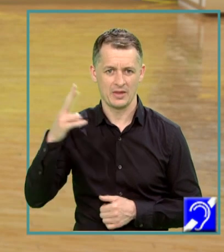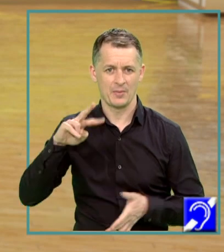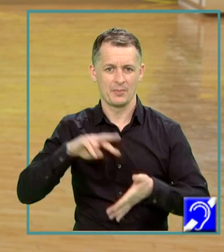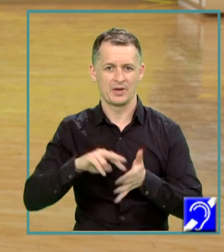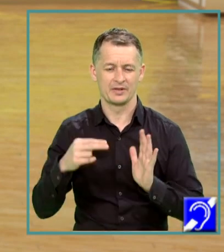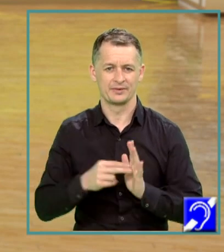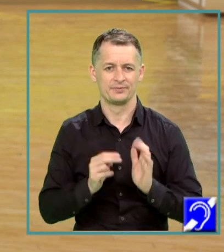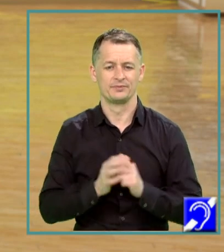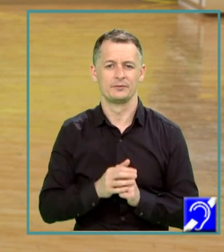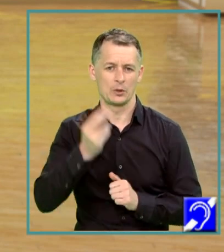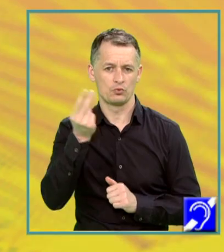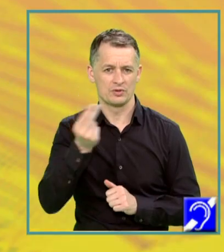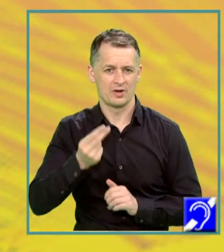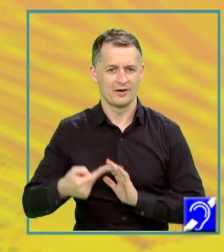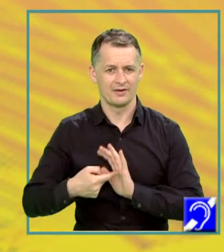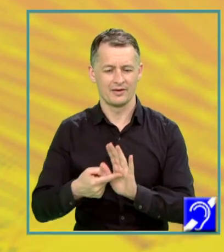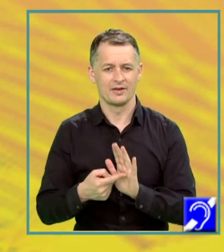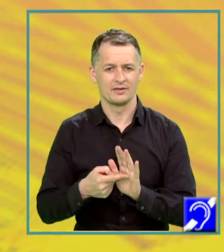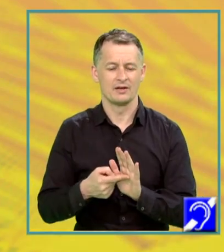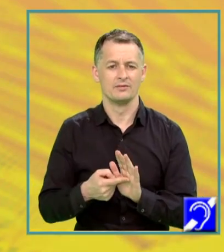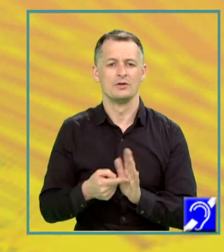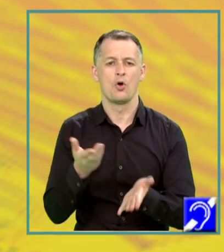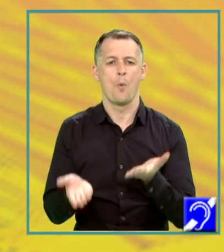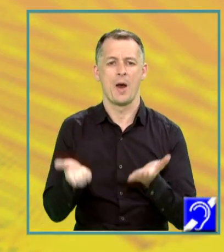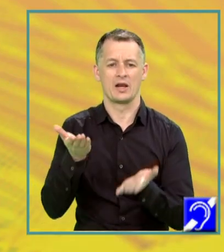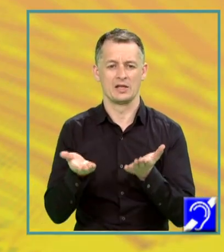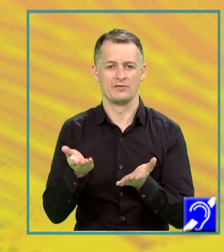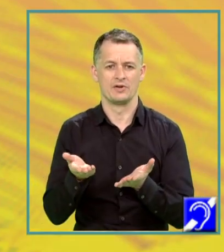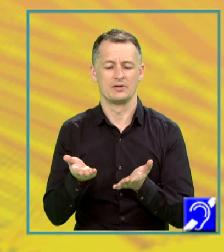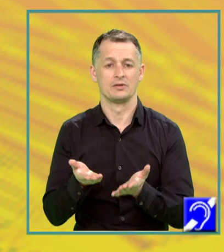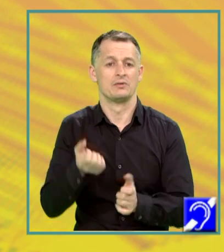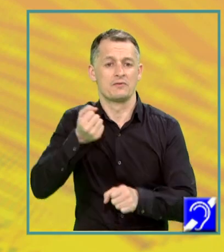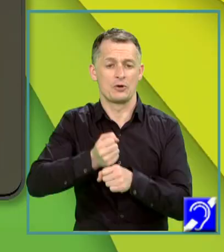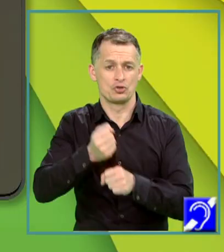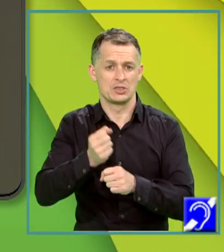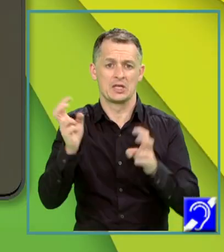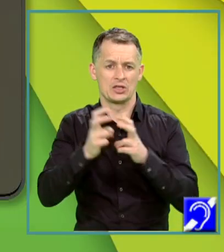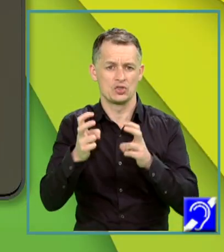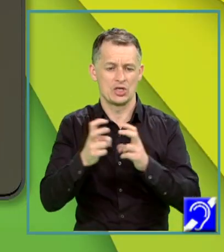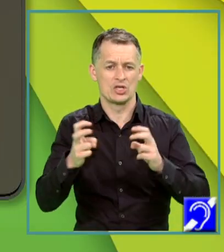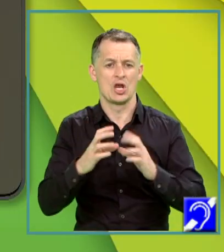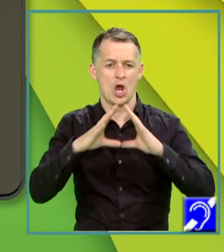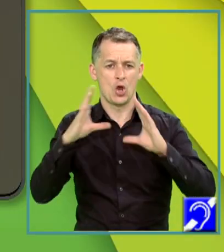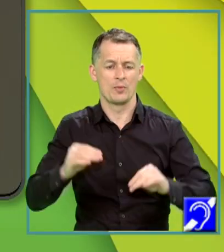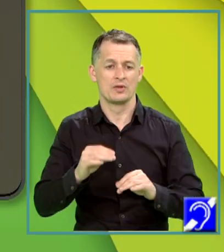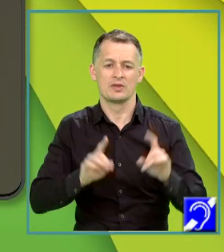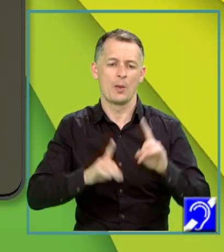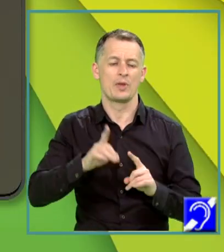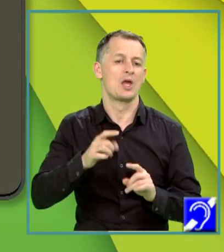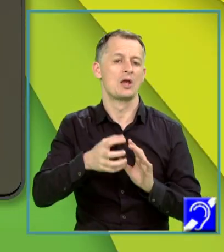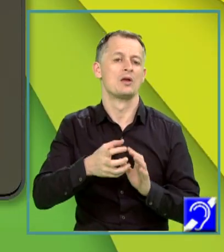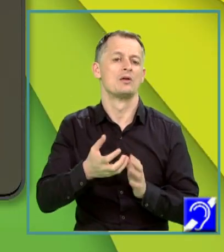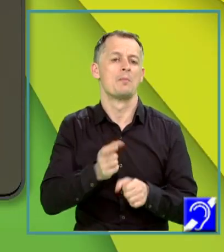grafic care redă structura comparativă a producției de energie electrică în România în funcție de sursa obținerii